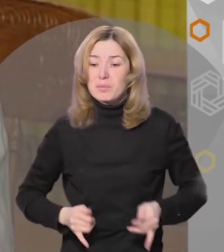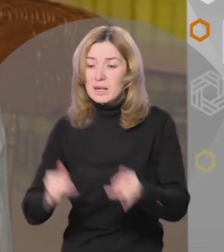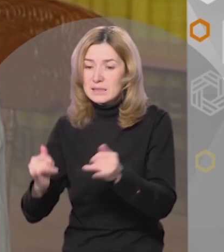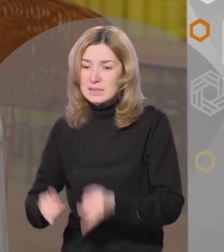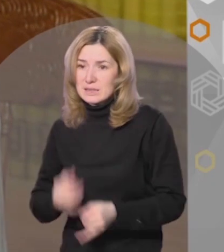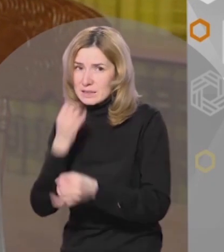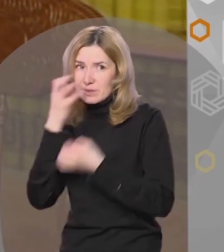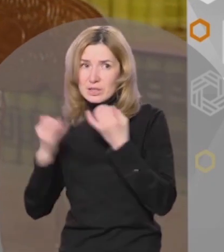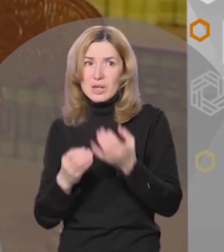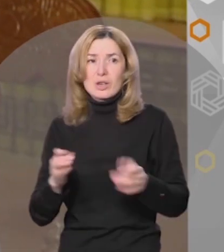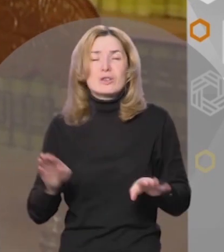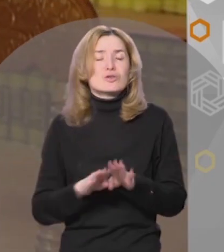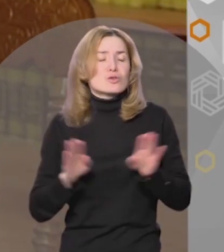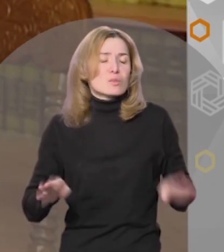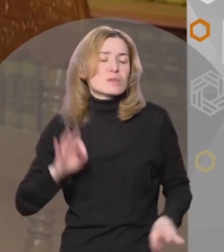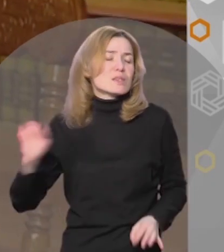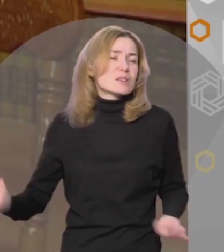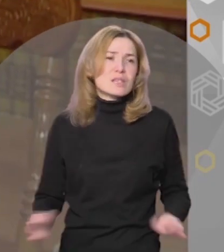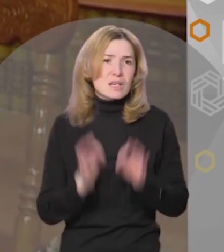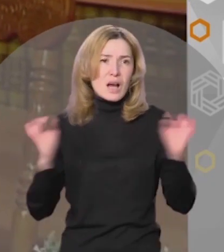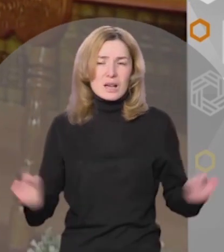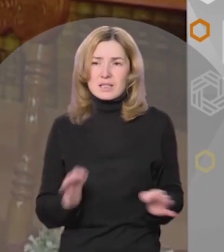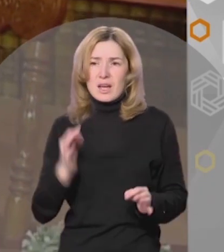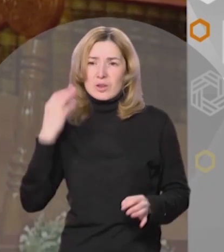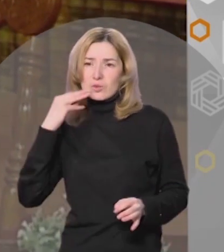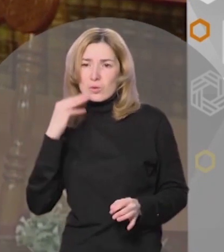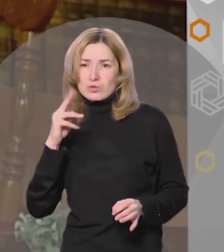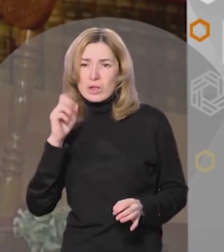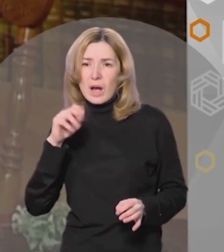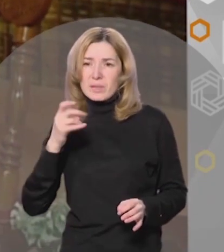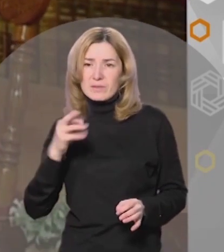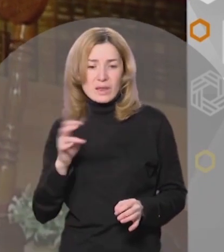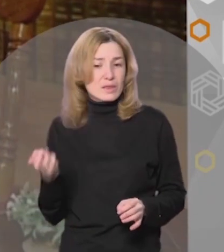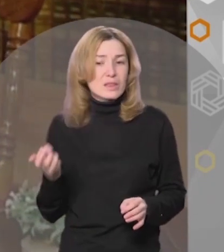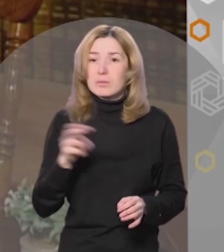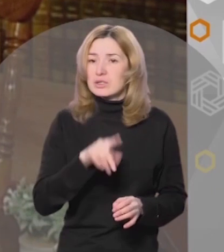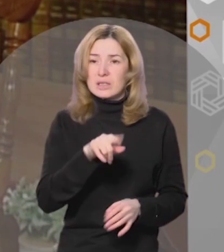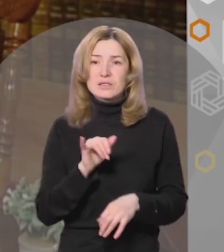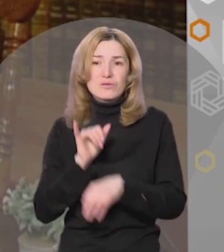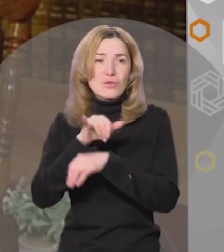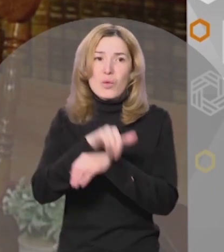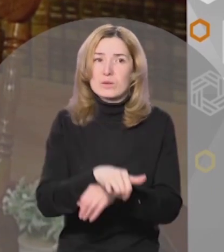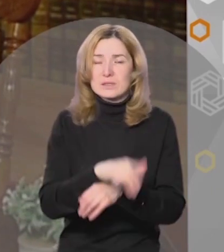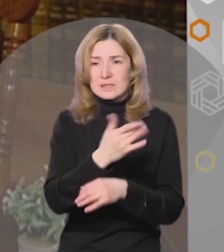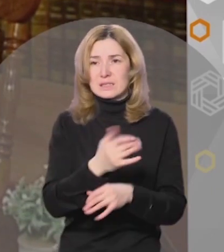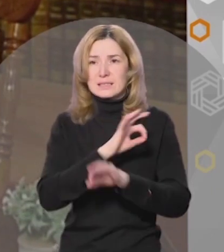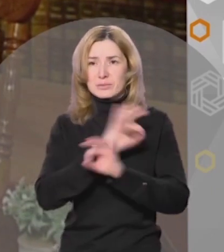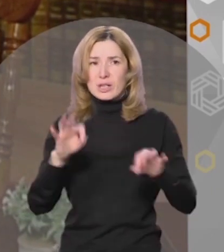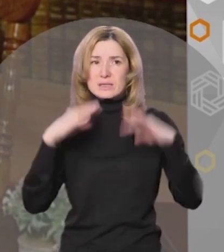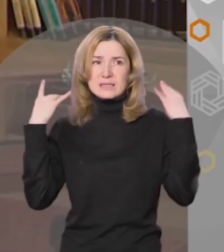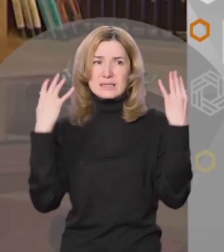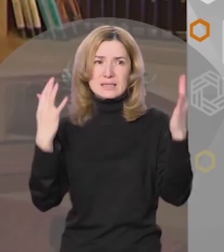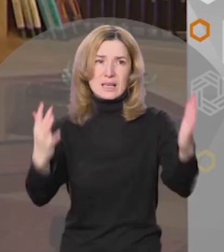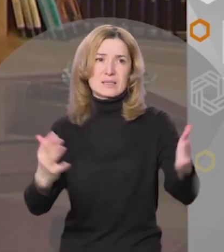ирисы, чтобы никогда-никогда больше крапивная тетушка не пришла в их замечательный сад.